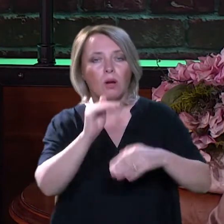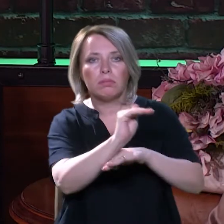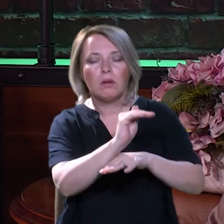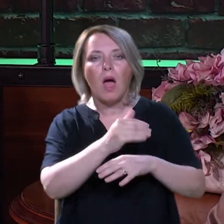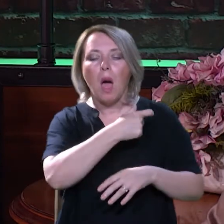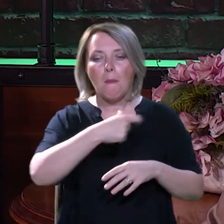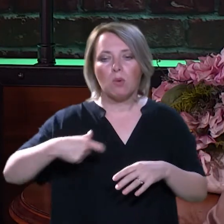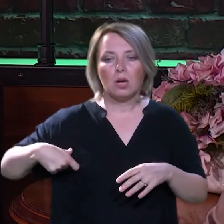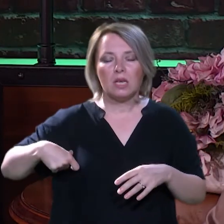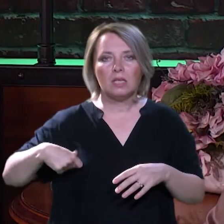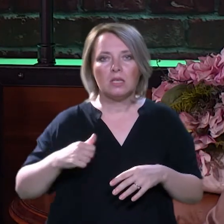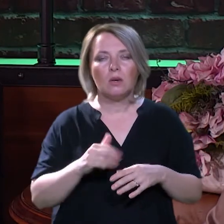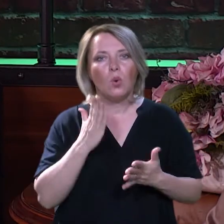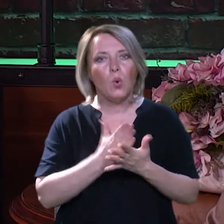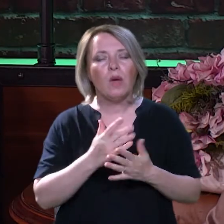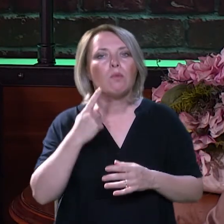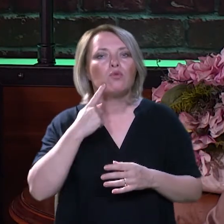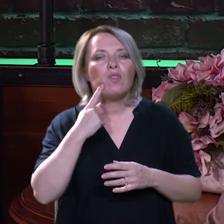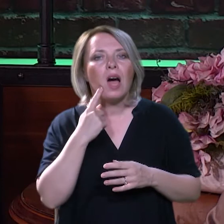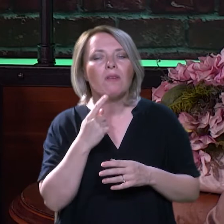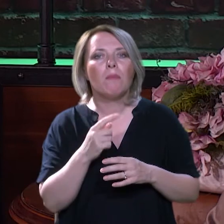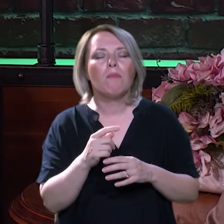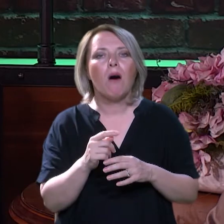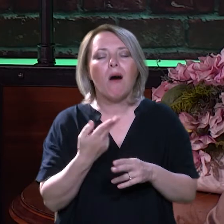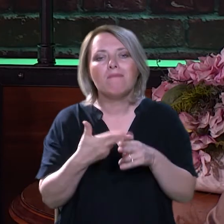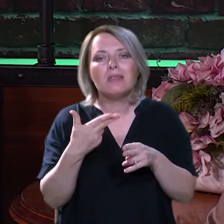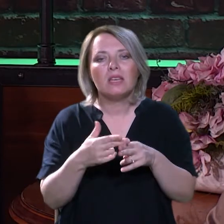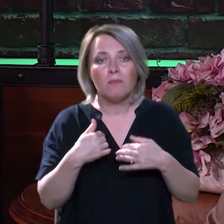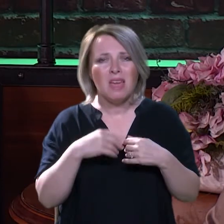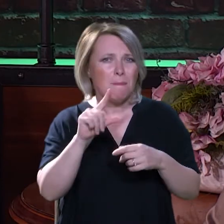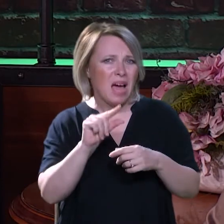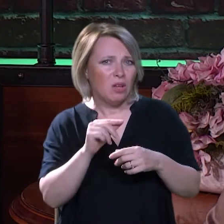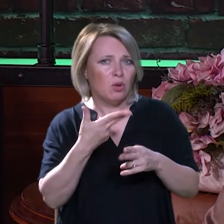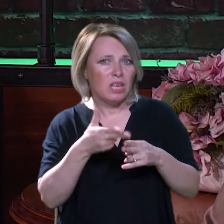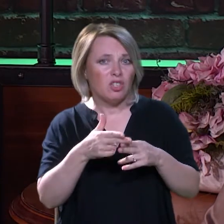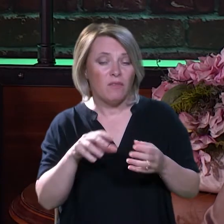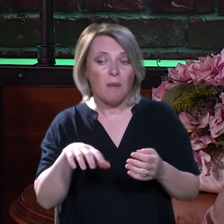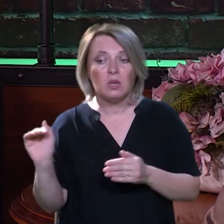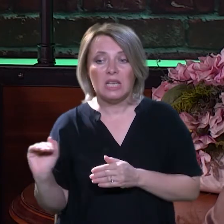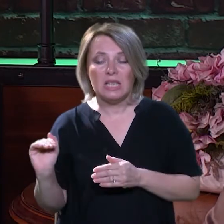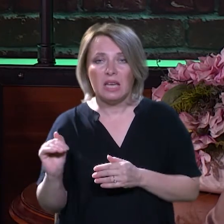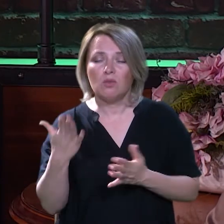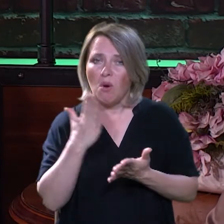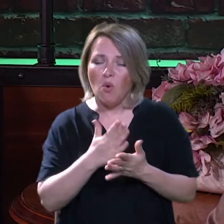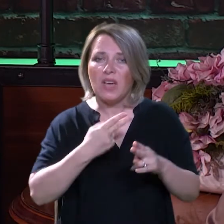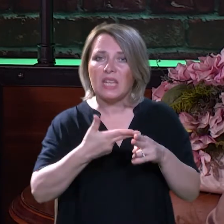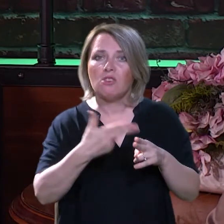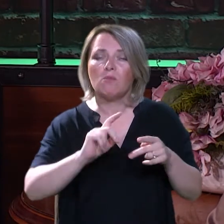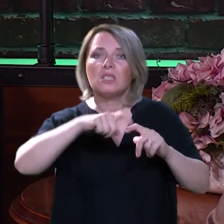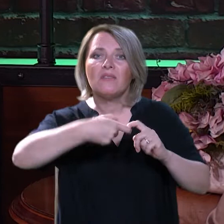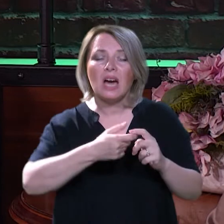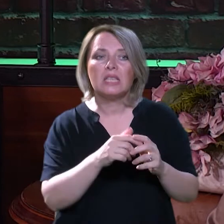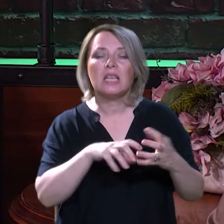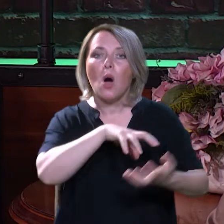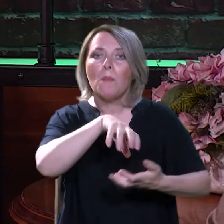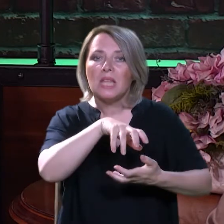potrebno. Uvijek se pokušava s roditeljima riješiti, dakle mi malo toga s djetetom možemo jer je roditelj skrbnik i znači zakonski je